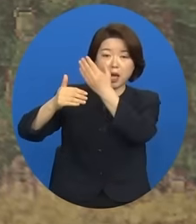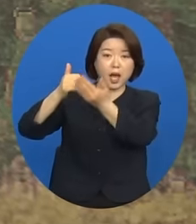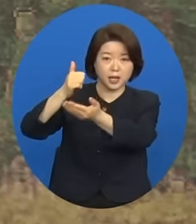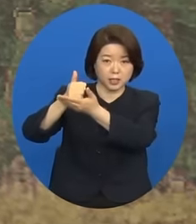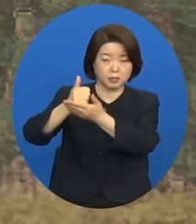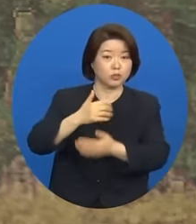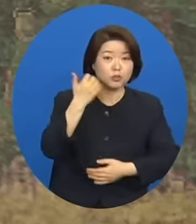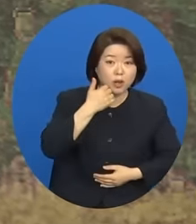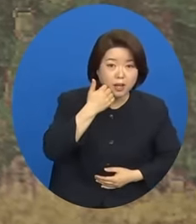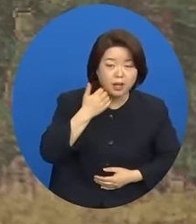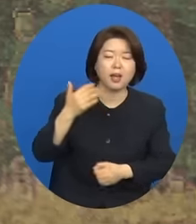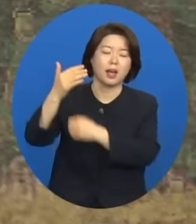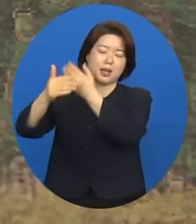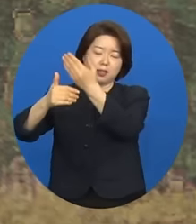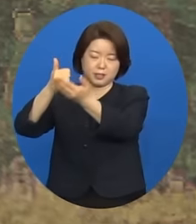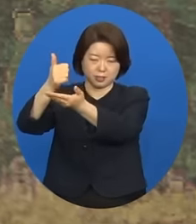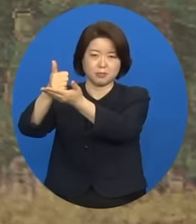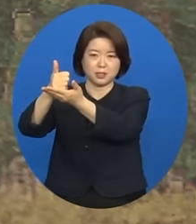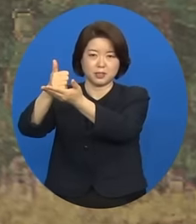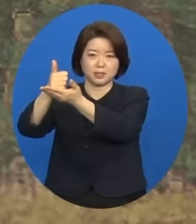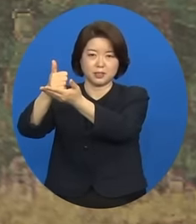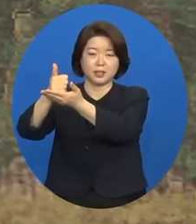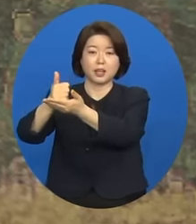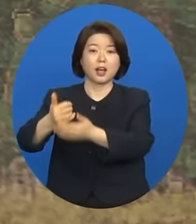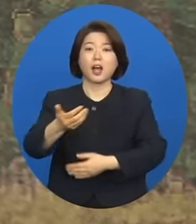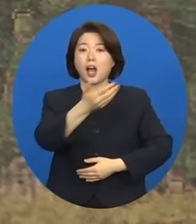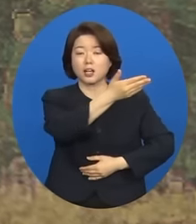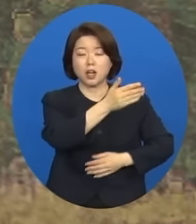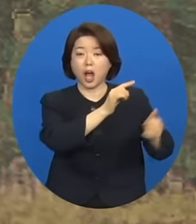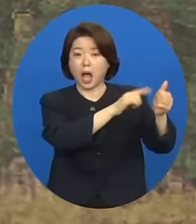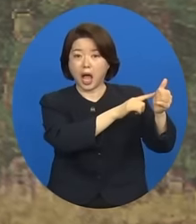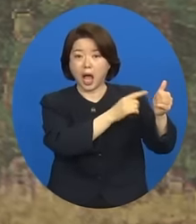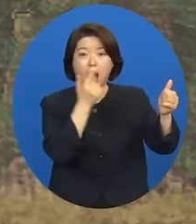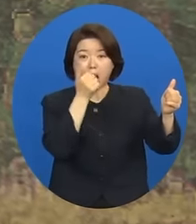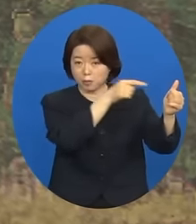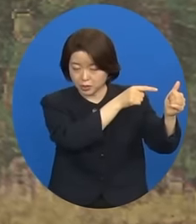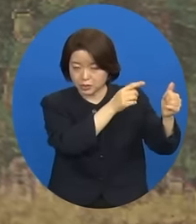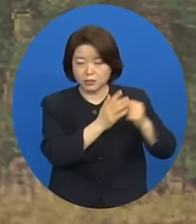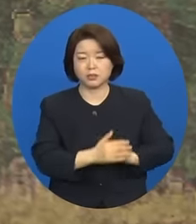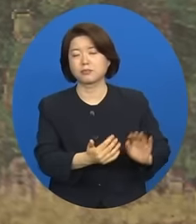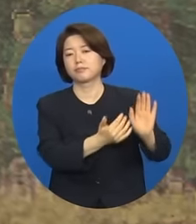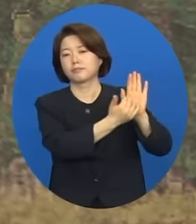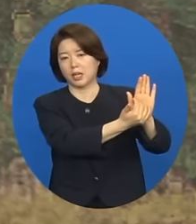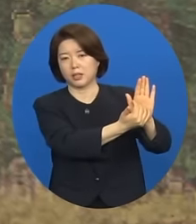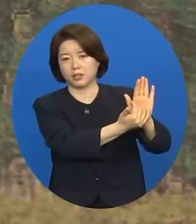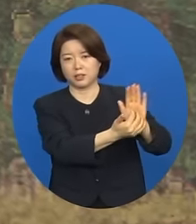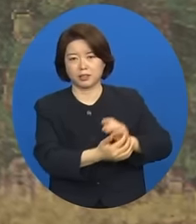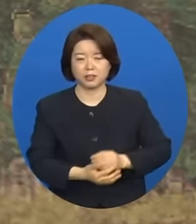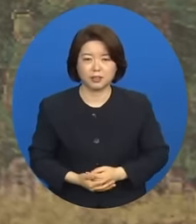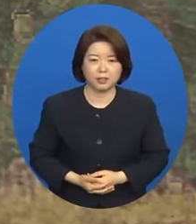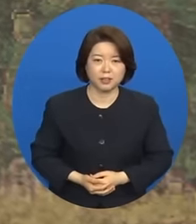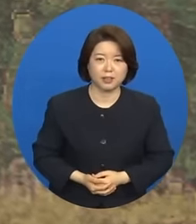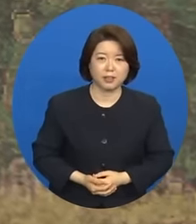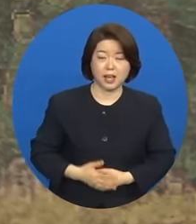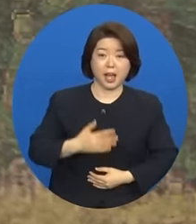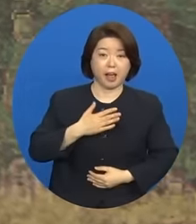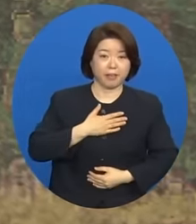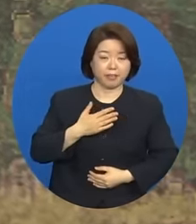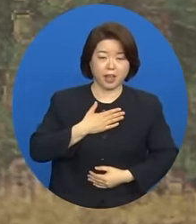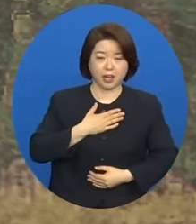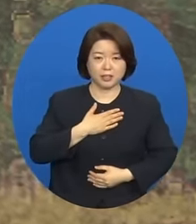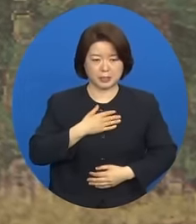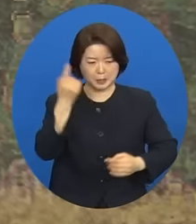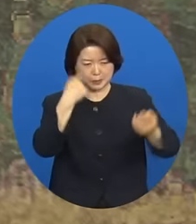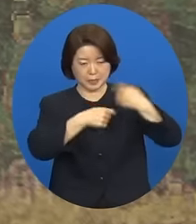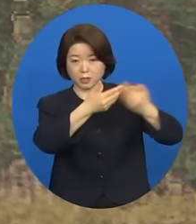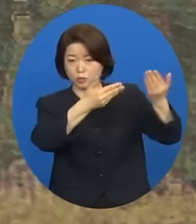누가요? 하나님이 그를 막으사 라반을 막았어요. 그래서 나를 해치지